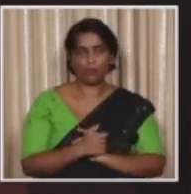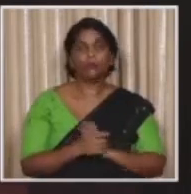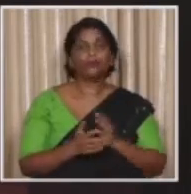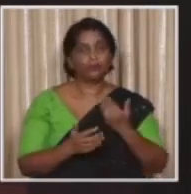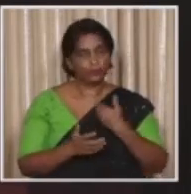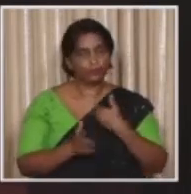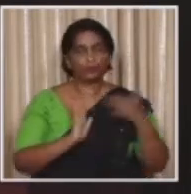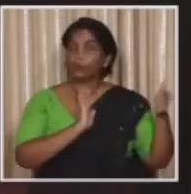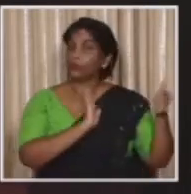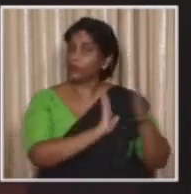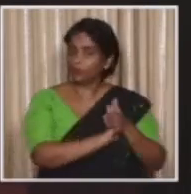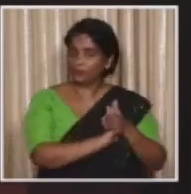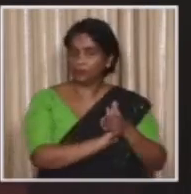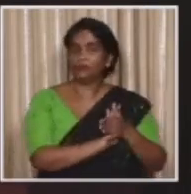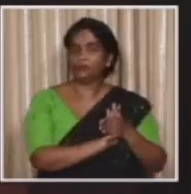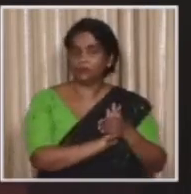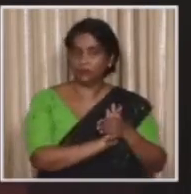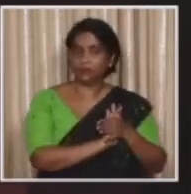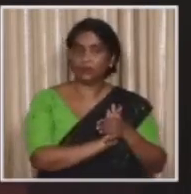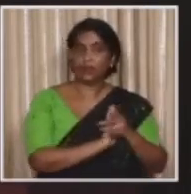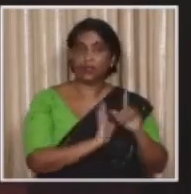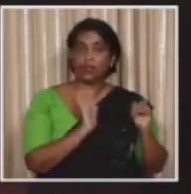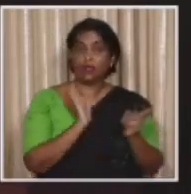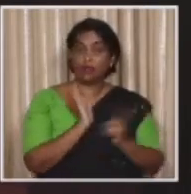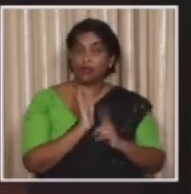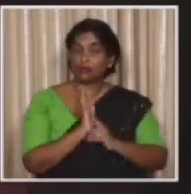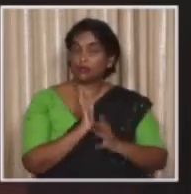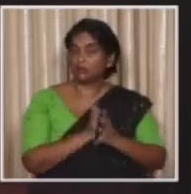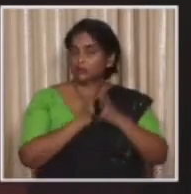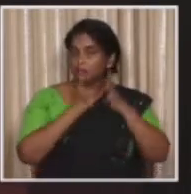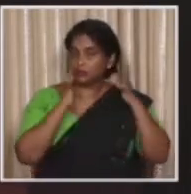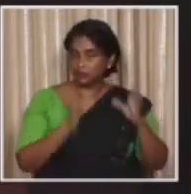අපි හිටගන්නේ දසලක්ෂ සංඛ්‍යාත